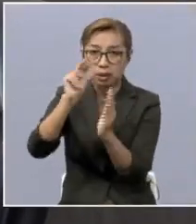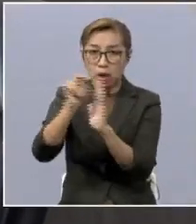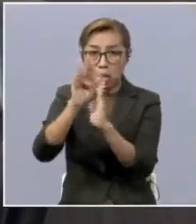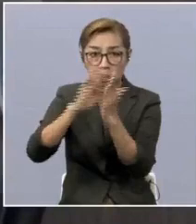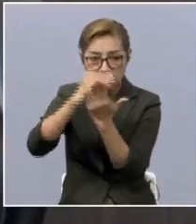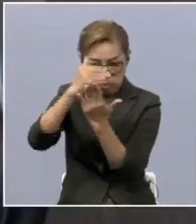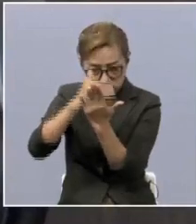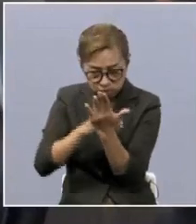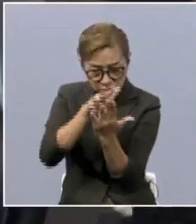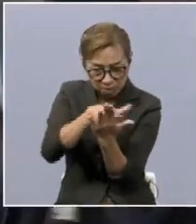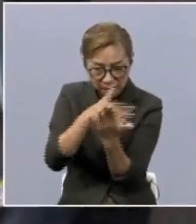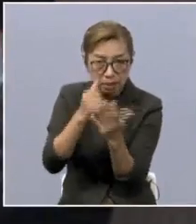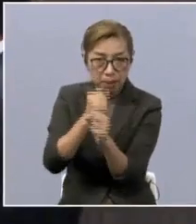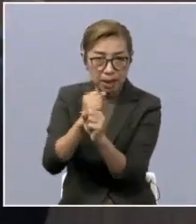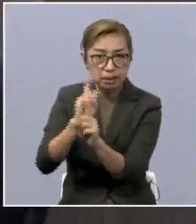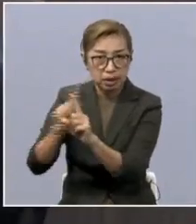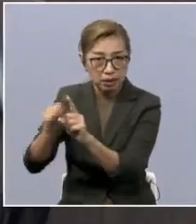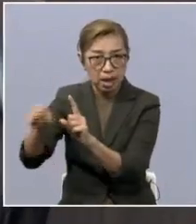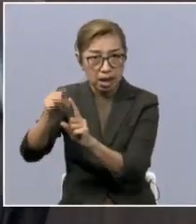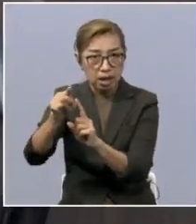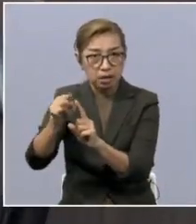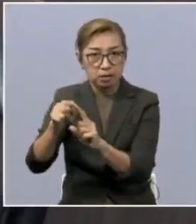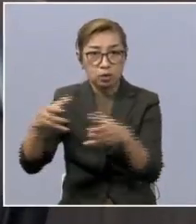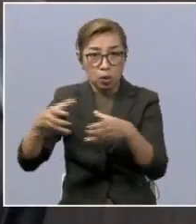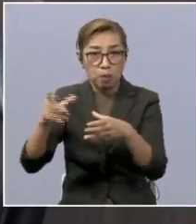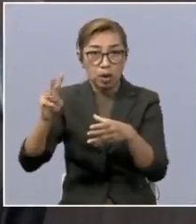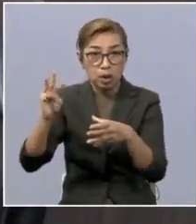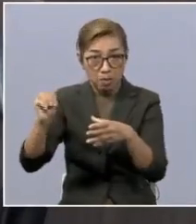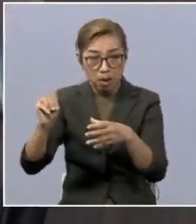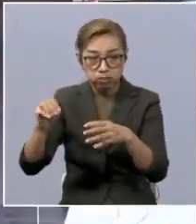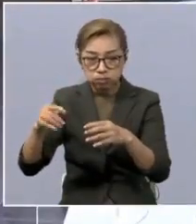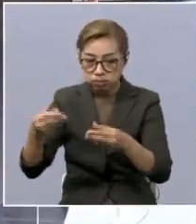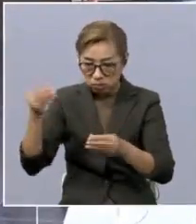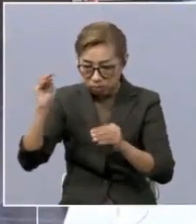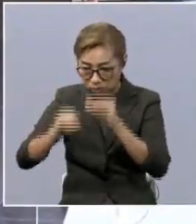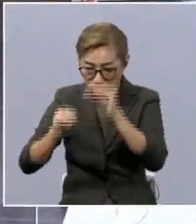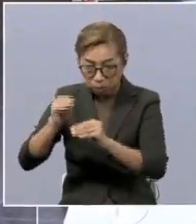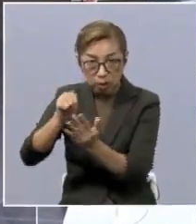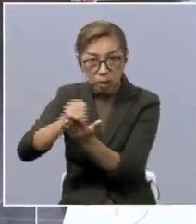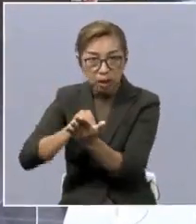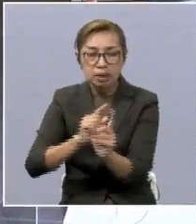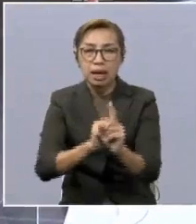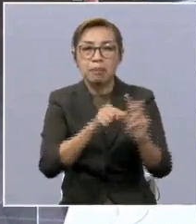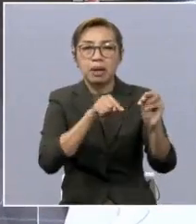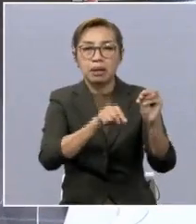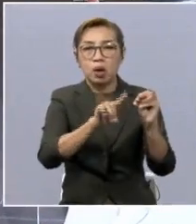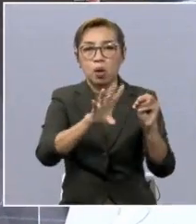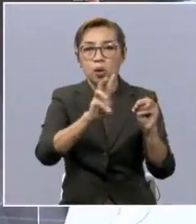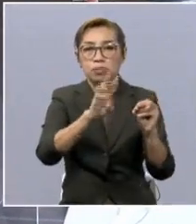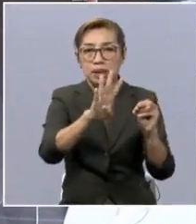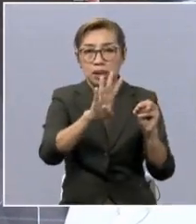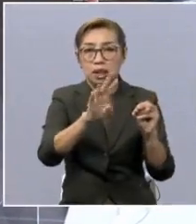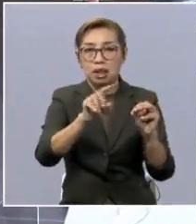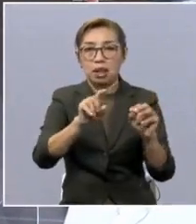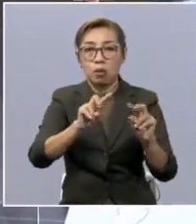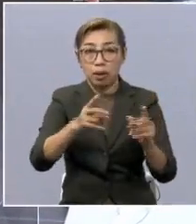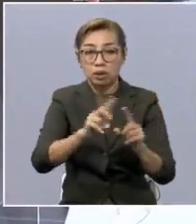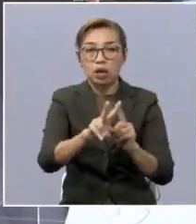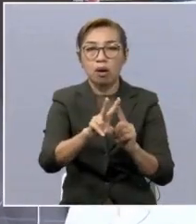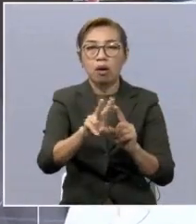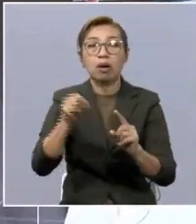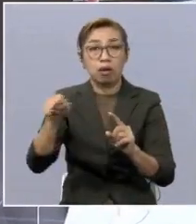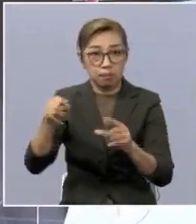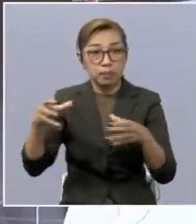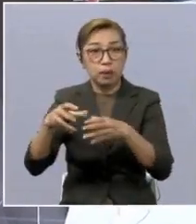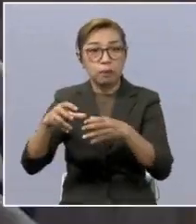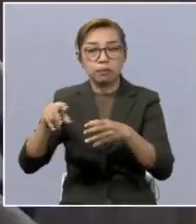การดำเนินการตามนโยบายของคณะรัฐมนตรีตามมาตรา164วรรค2จึงเป็นเรื่องจำเป็นที่สภาผู้แทนรา